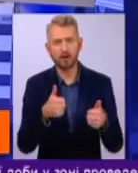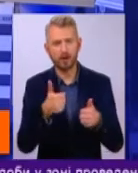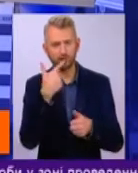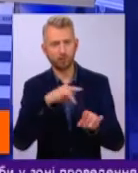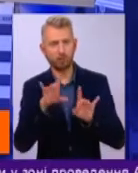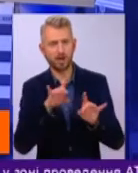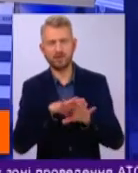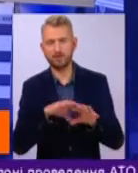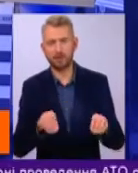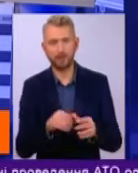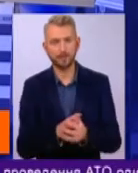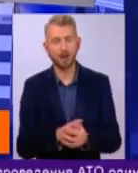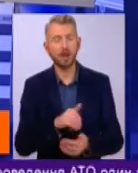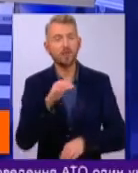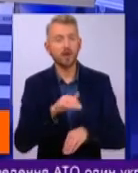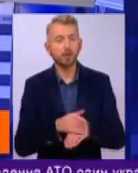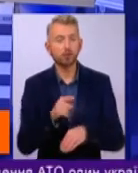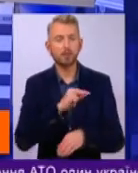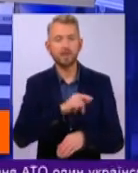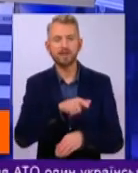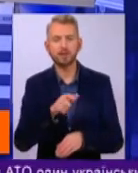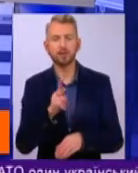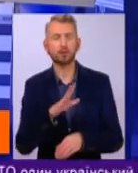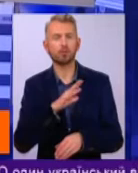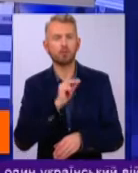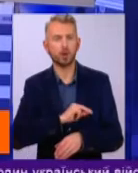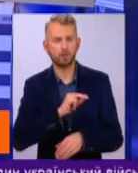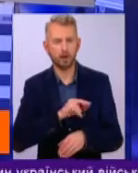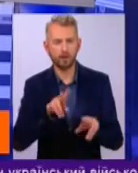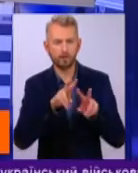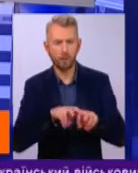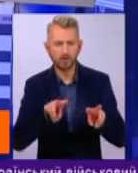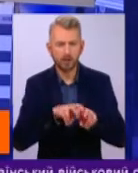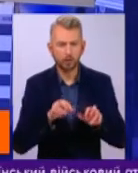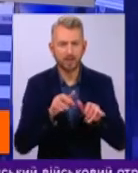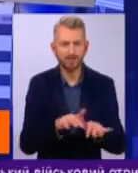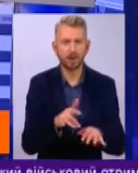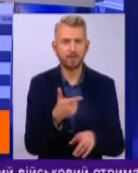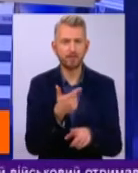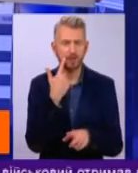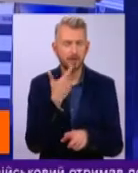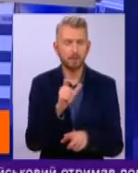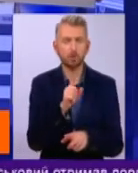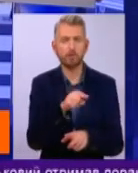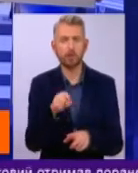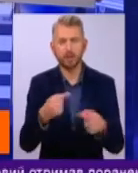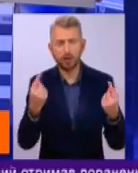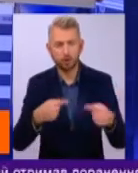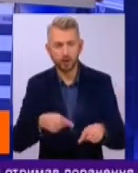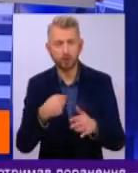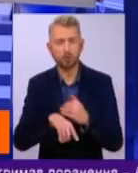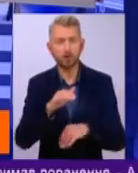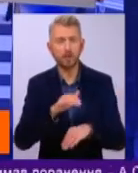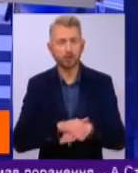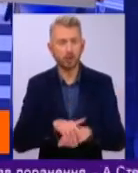і все. Але фактично ті працівники, які працювали в розслідуваннях справ, здебільшого вони деградували, тому що